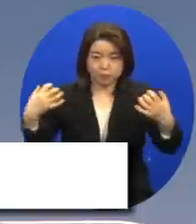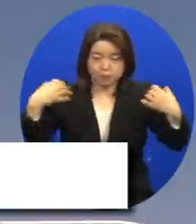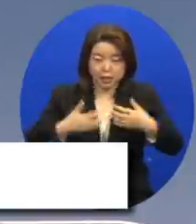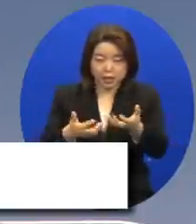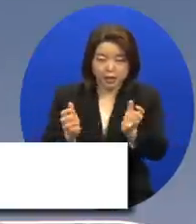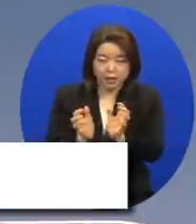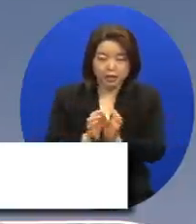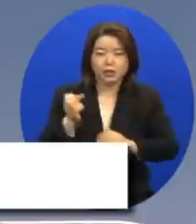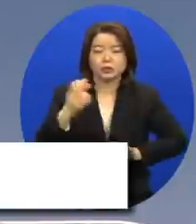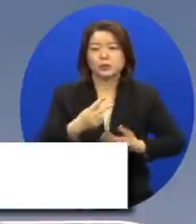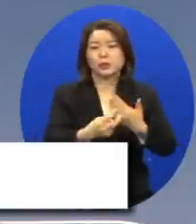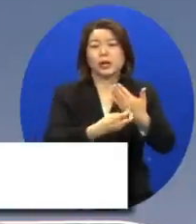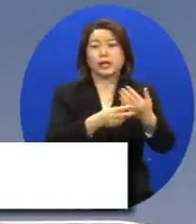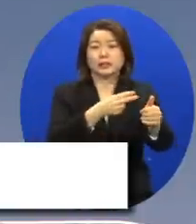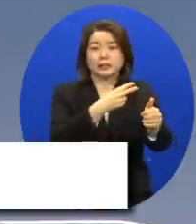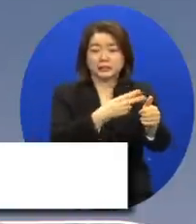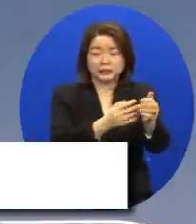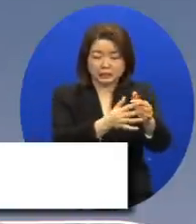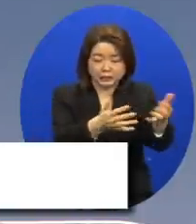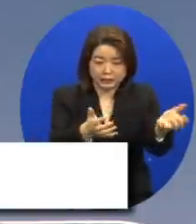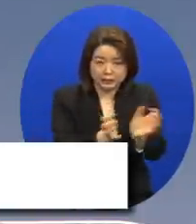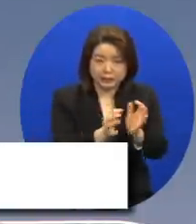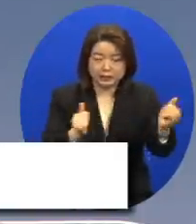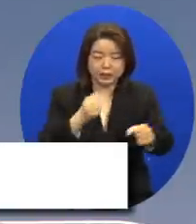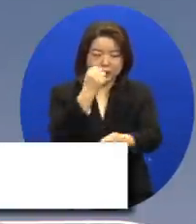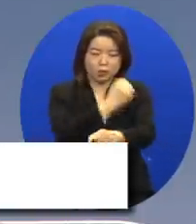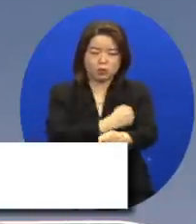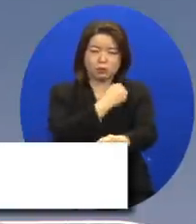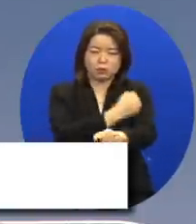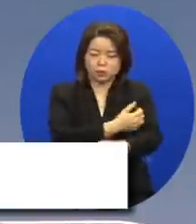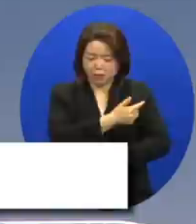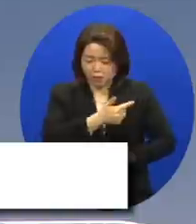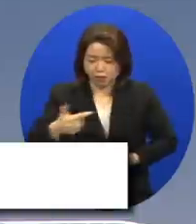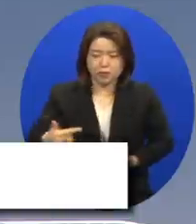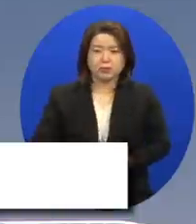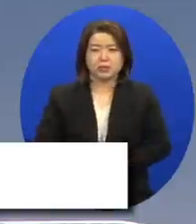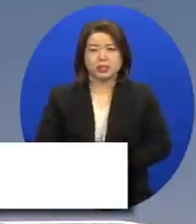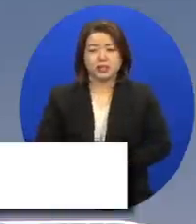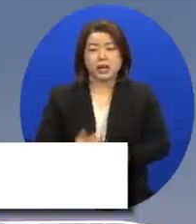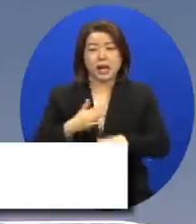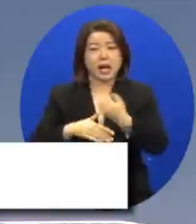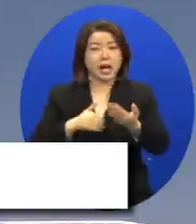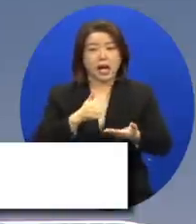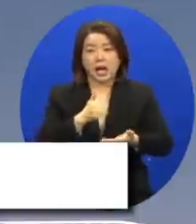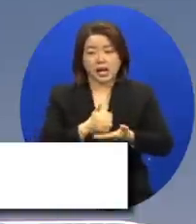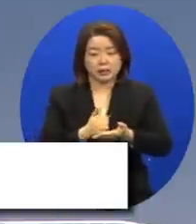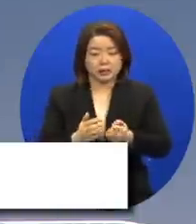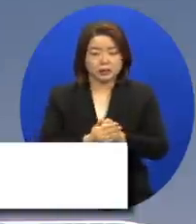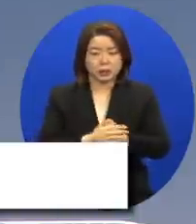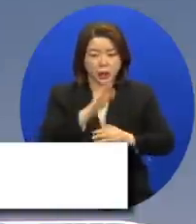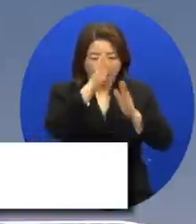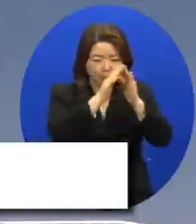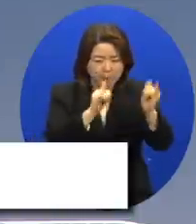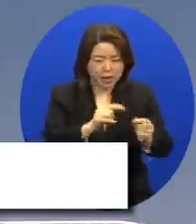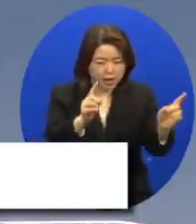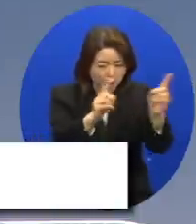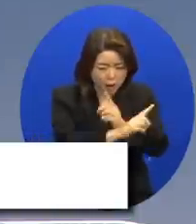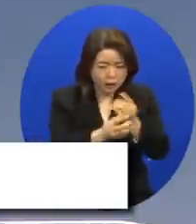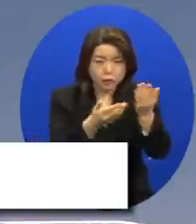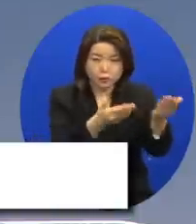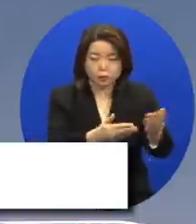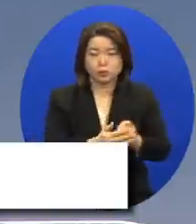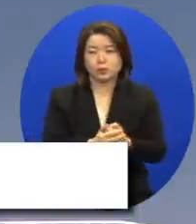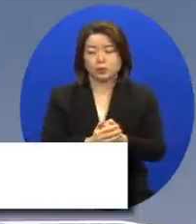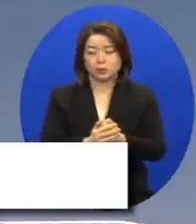수고가 참 큽니다 하나님께서 아 병든 이들도 고치시고 또 이